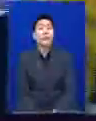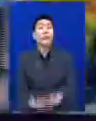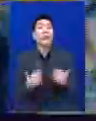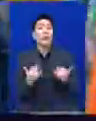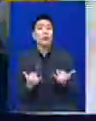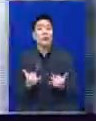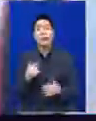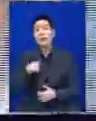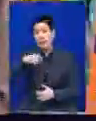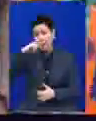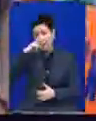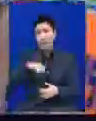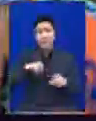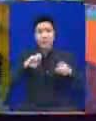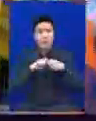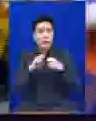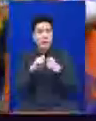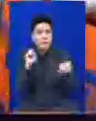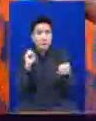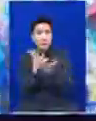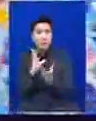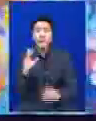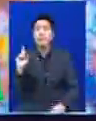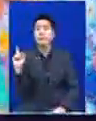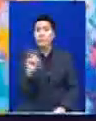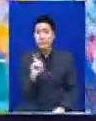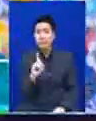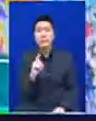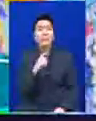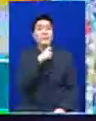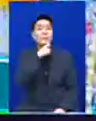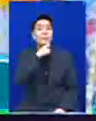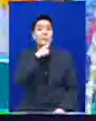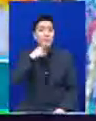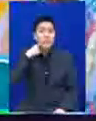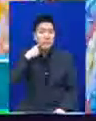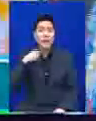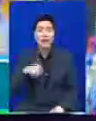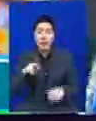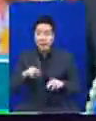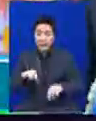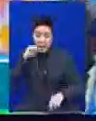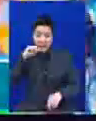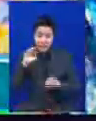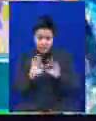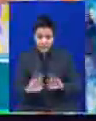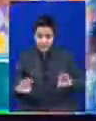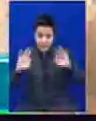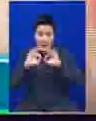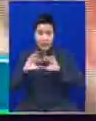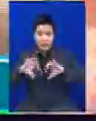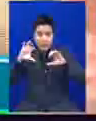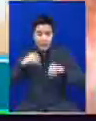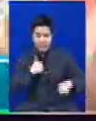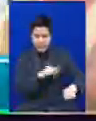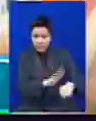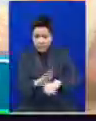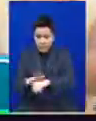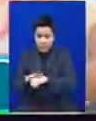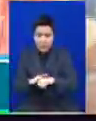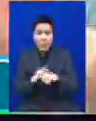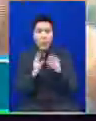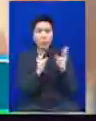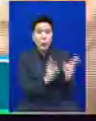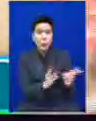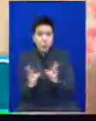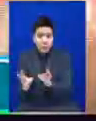ประเทศไทยกำลังประสบกับสถานการณ์ภัยแล้งอย่างหนักการใช้น้ำจึงเป็นเรื่องที่รัฐบาลให้ความสำคัญอย่างมากและกำหนดแนวทางและมาตร